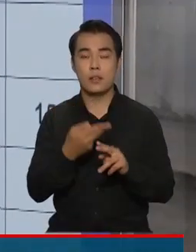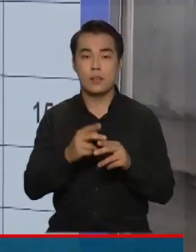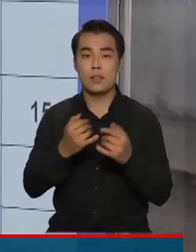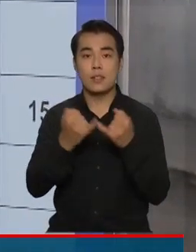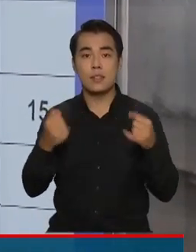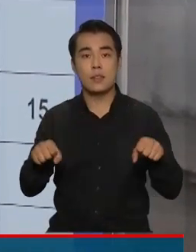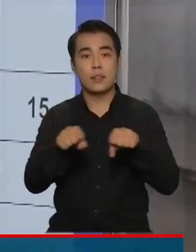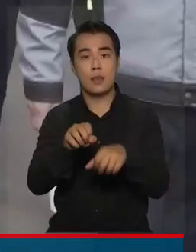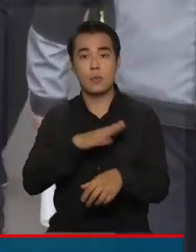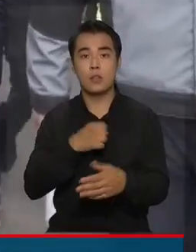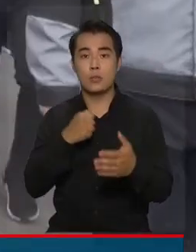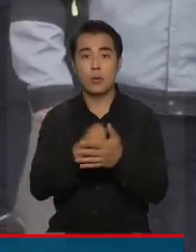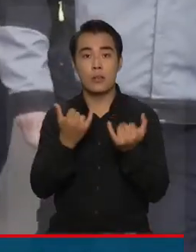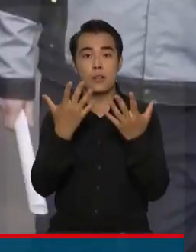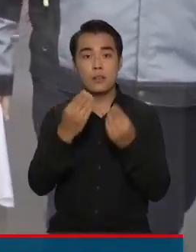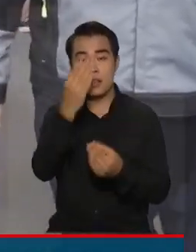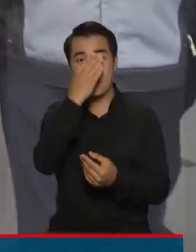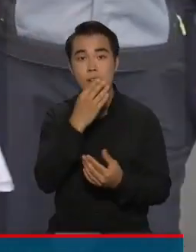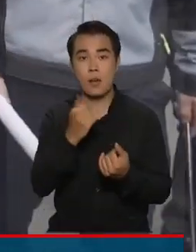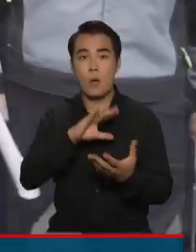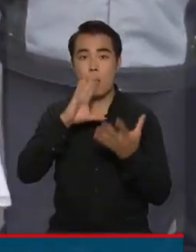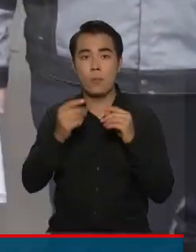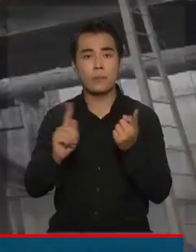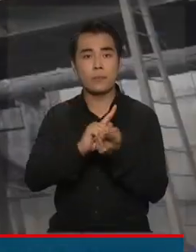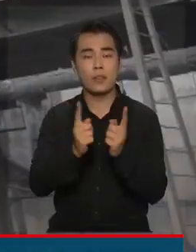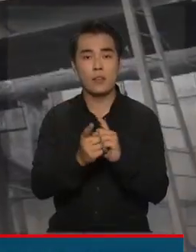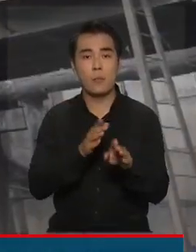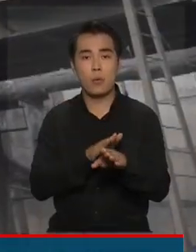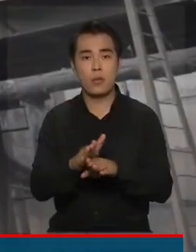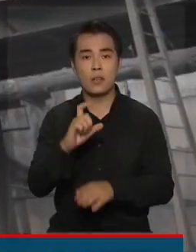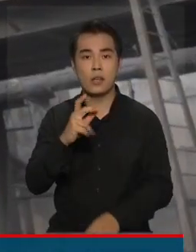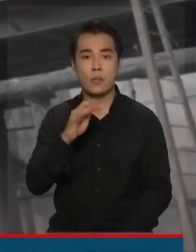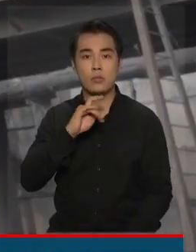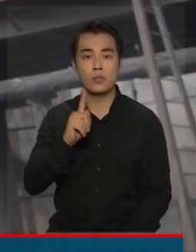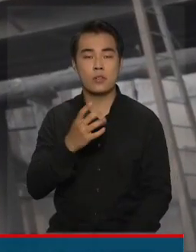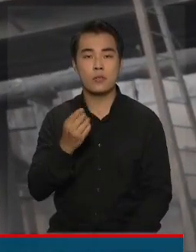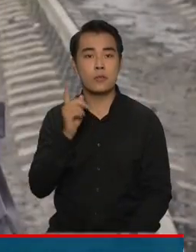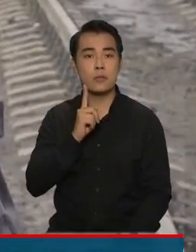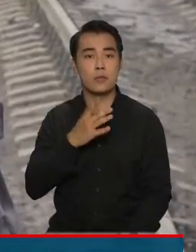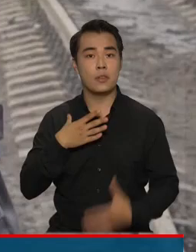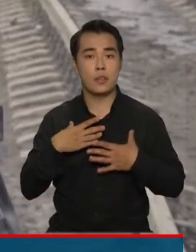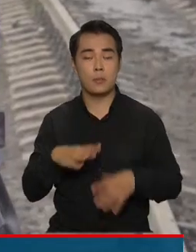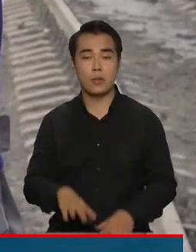сетей. Кстати, до сегодняшнего лета такой масштабной реконструкции в Экибастузе еще не было.